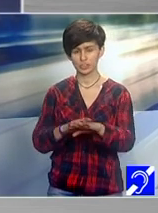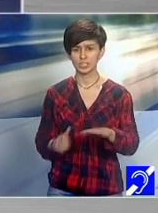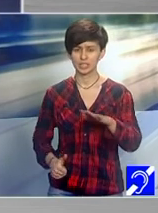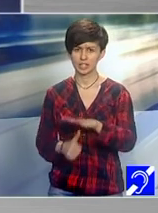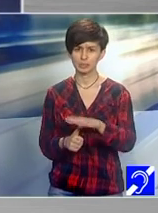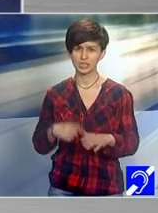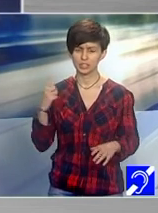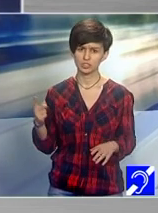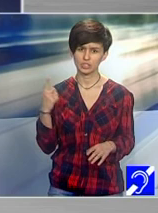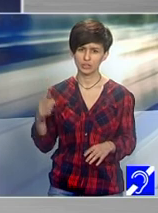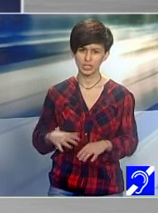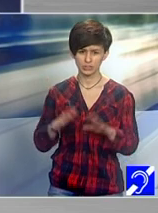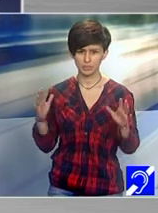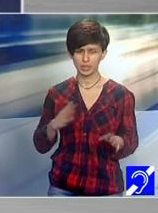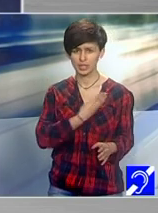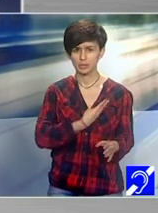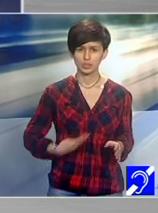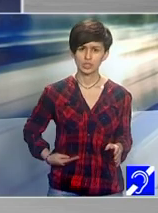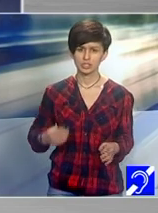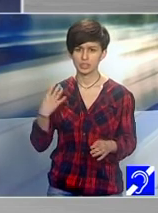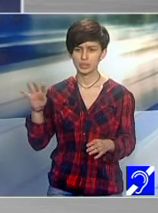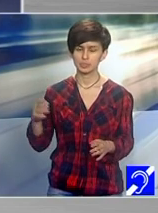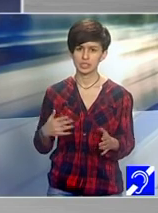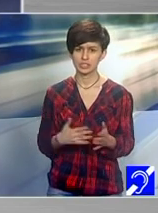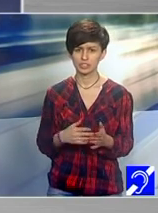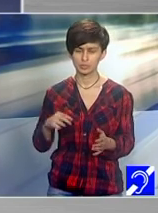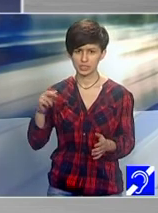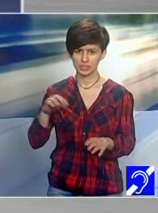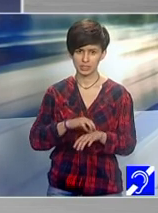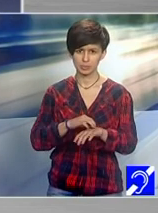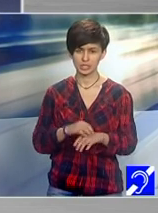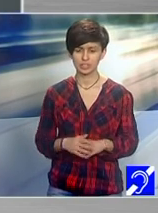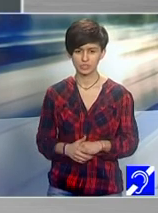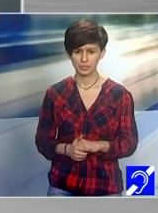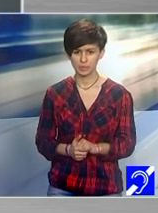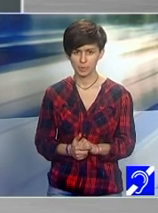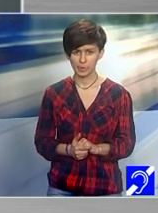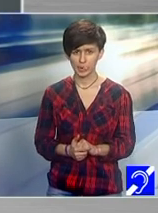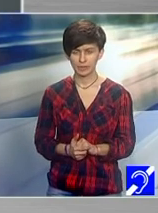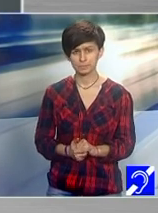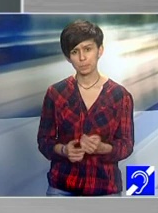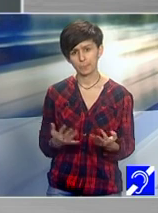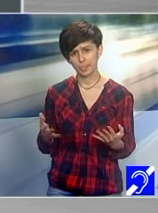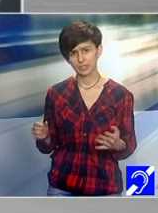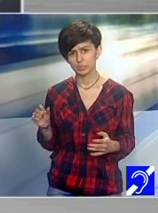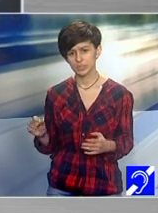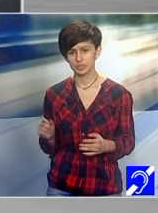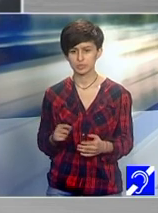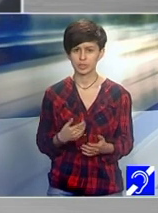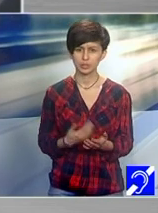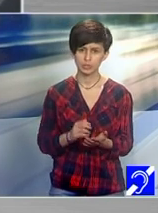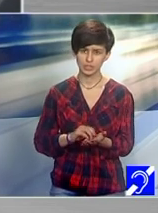mari. Dacă, de exemplu, în București sunt 14.000 de medici, în Ialomița sunt doar 300, un număr mult prea mic pentru a acoperi necesarul